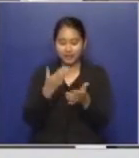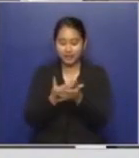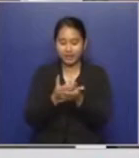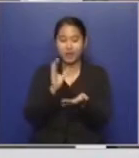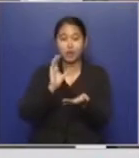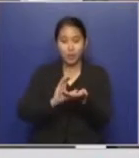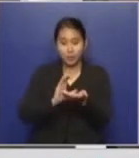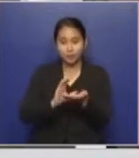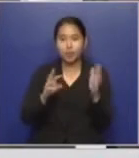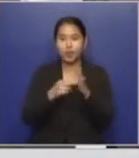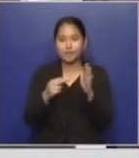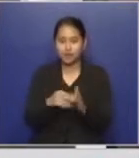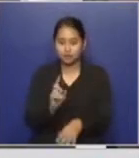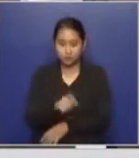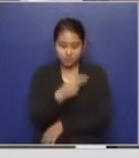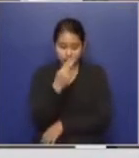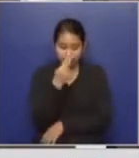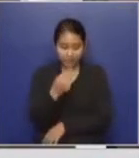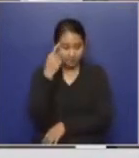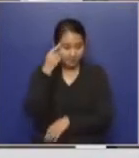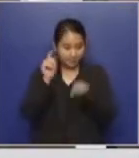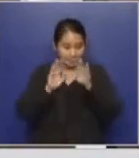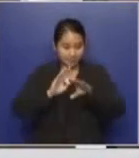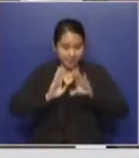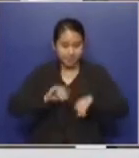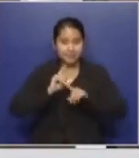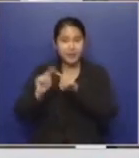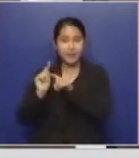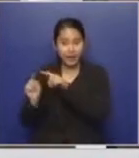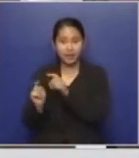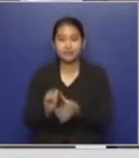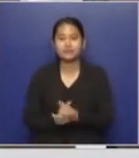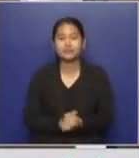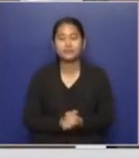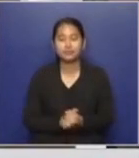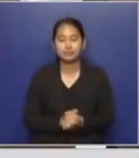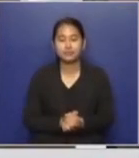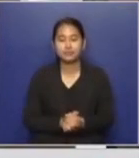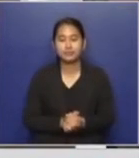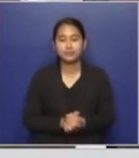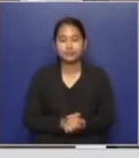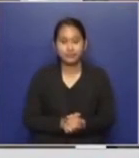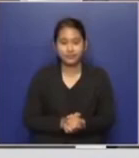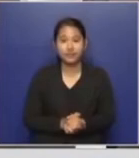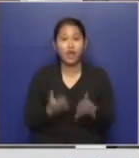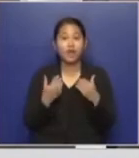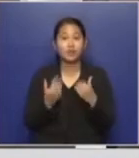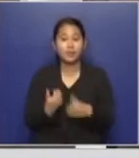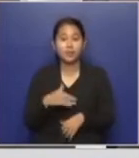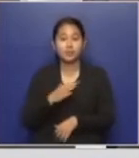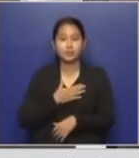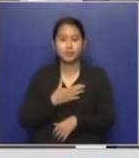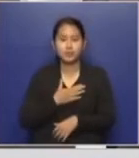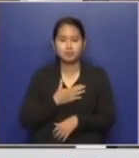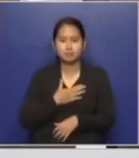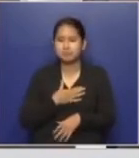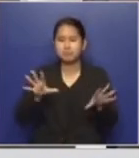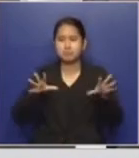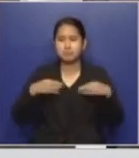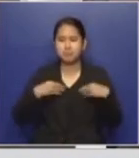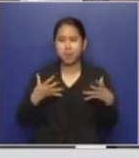ครับต้องมองมิติที่เป็นรูปแบบใหม่ดังนั้นนะครับในวาระนี้ผมอาจจะไม่เห็นด้ว